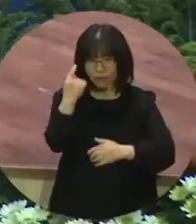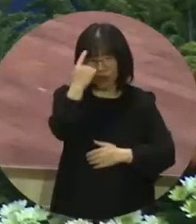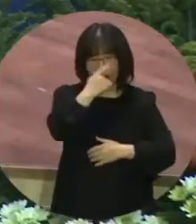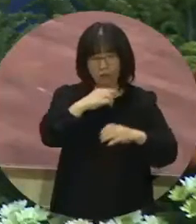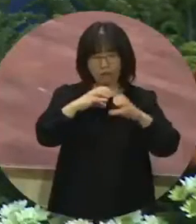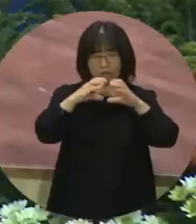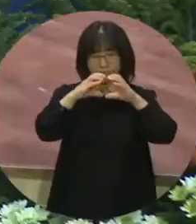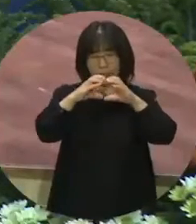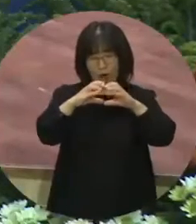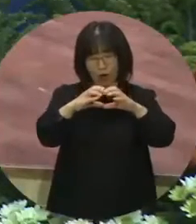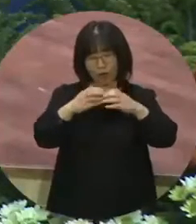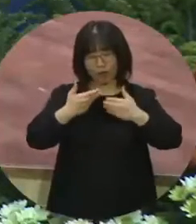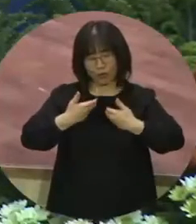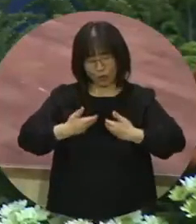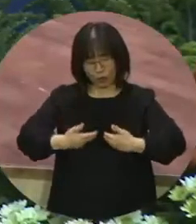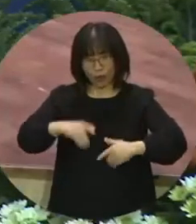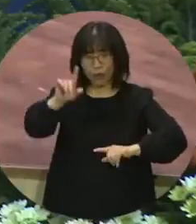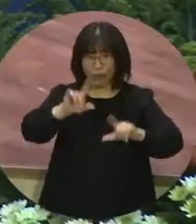표정이었습니다.